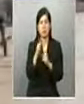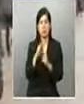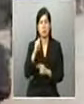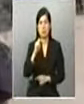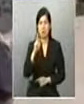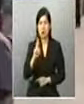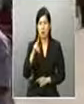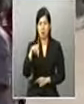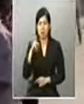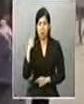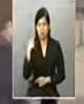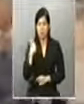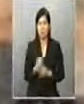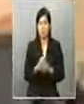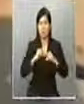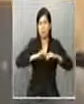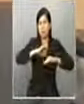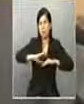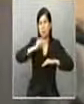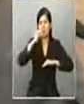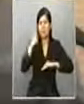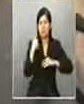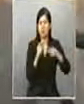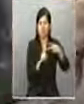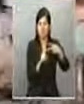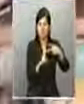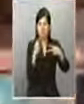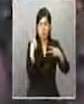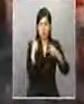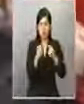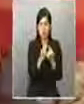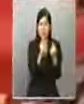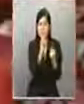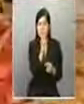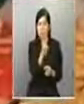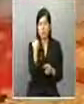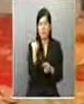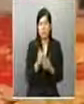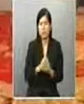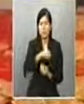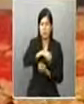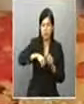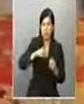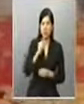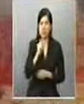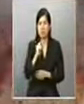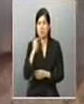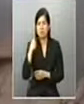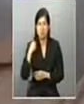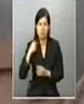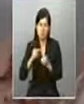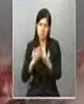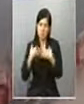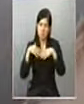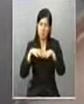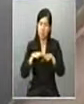กิจสูงเป็นอันดับ2ของประเทศอีกทั้งยังได้เปรียบเชิงภูมิศาสตร์เป็นจุดศูนย์กลางบนระเบียงเศรษฐกิจที่เชื่อมไปยังอินเดียทางตอนเหนือ